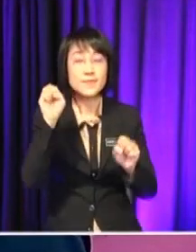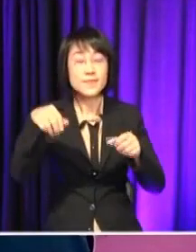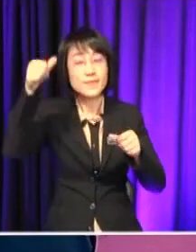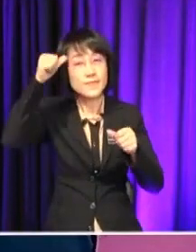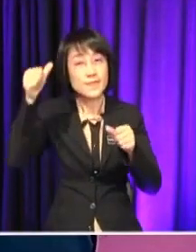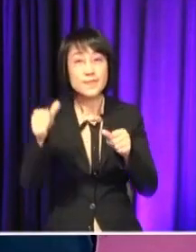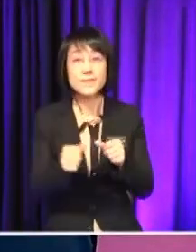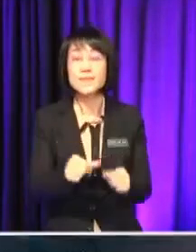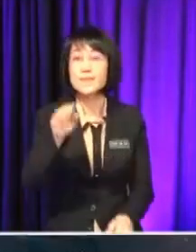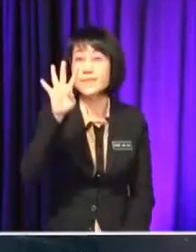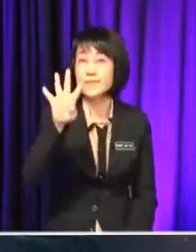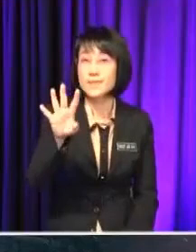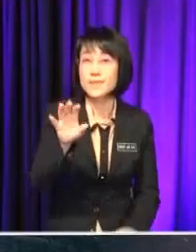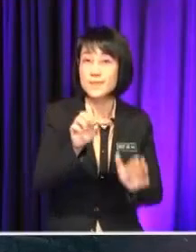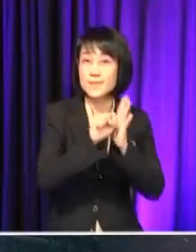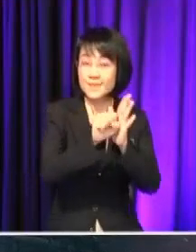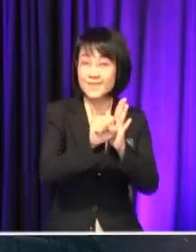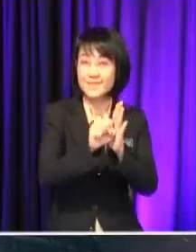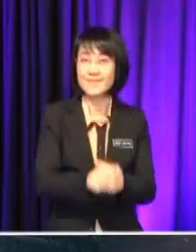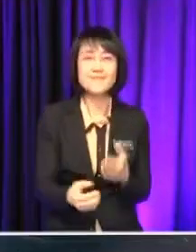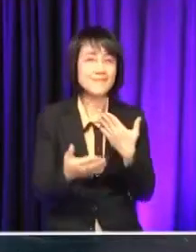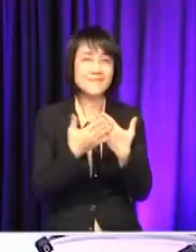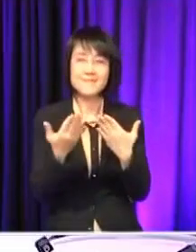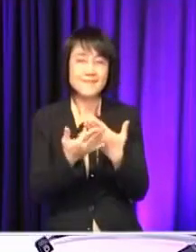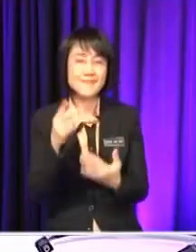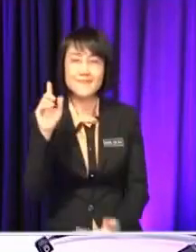simbol tersebut tuh ada senang